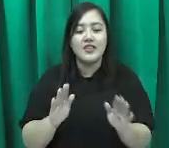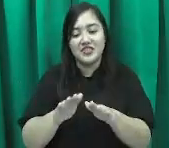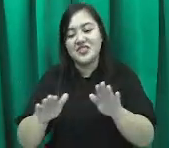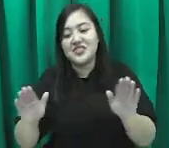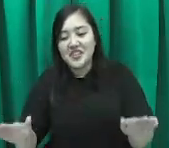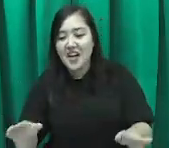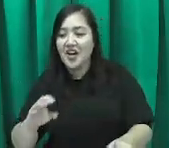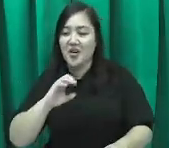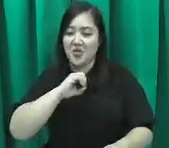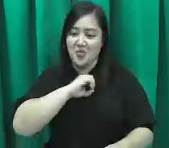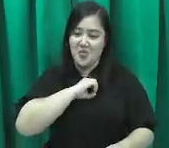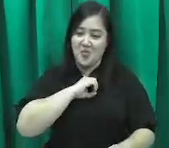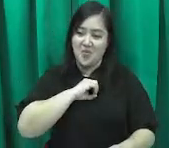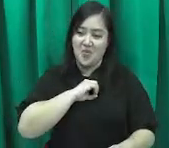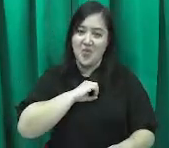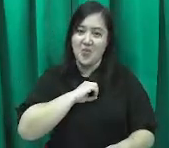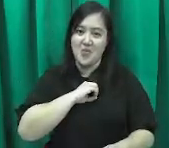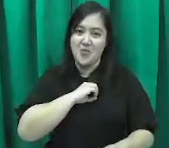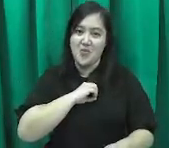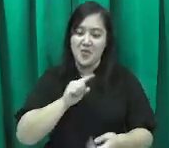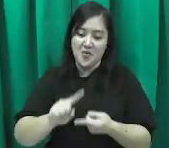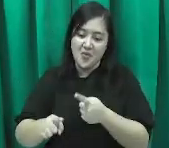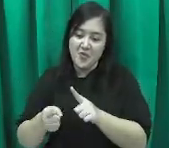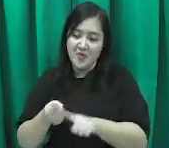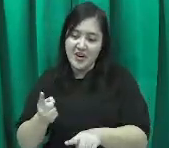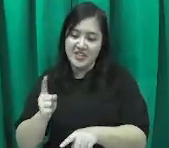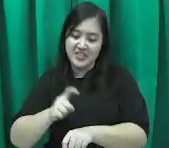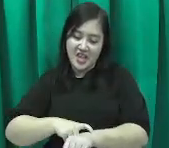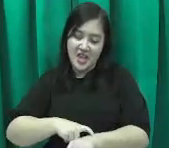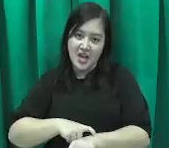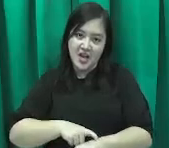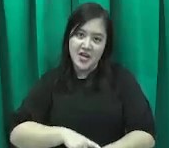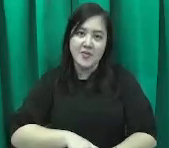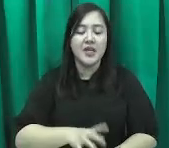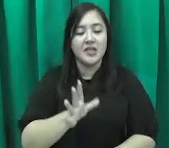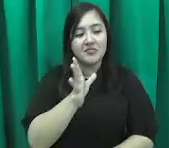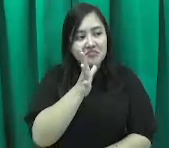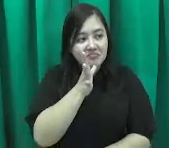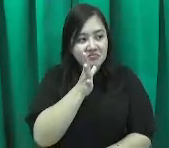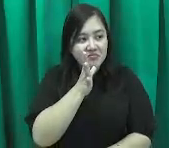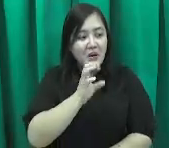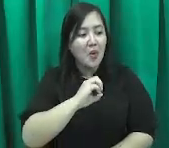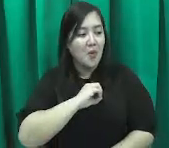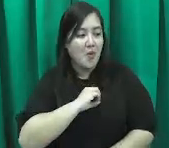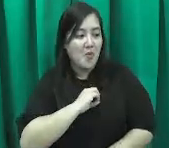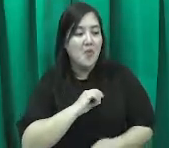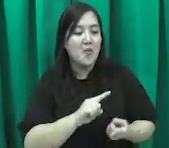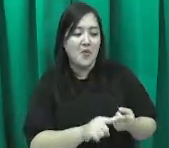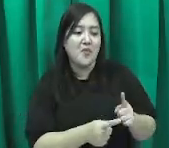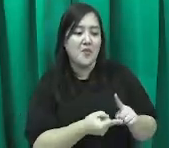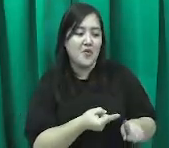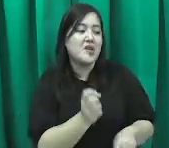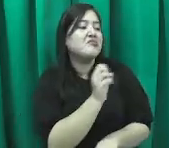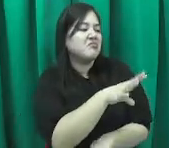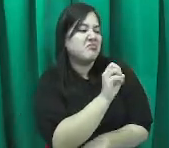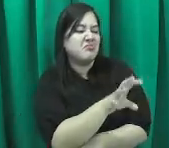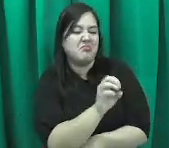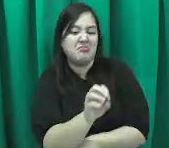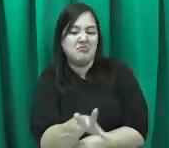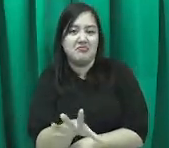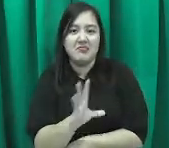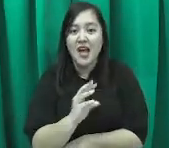Maritesa. Maritesa ka ng buong araw dyan. Yeah. Pwede ka makipag-uwan sa mga friends mo, pagkakataon mo yan. Yes, ako naman, bilang